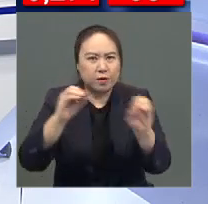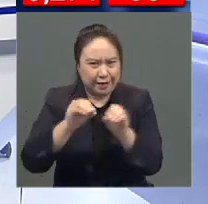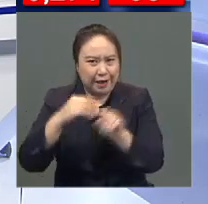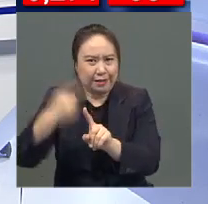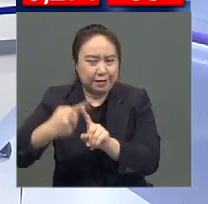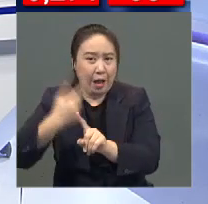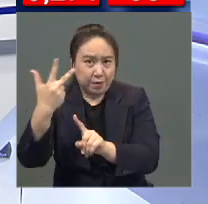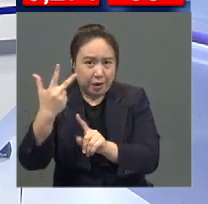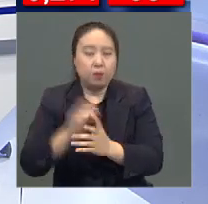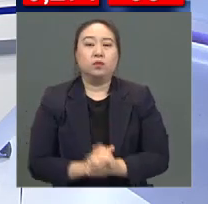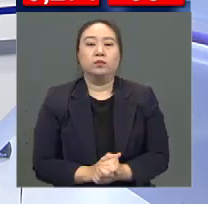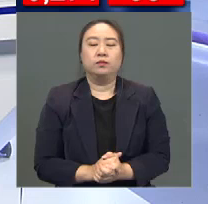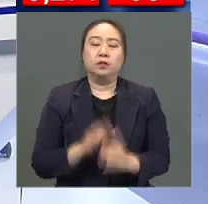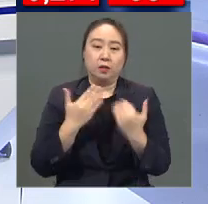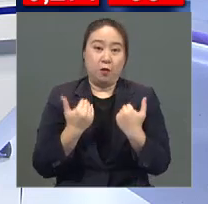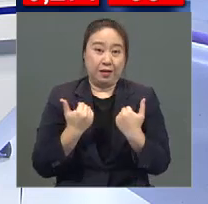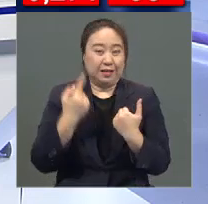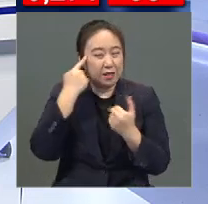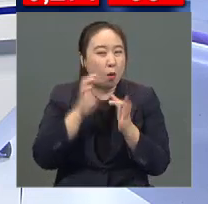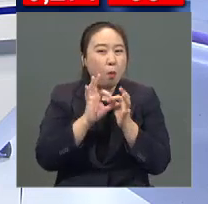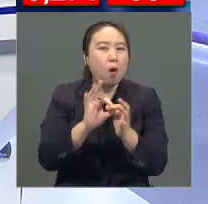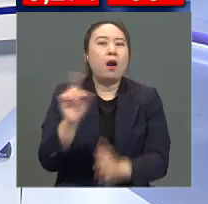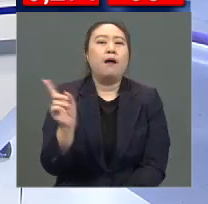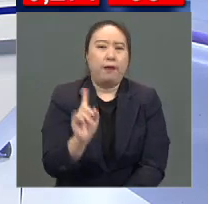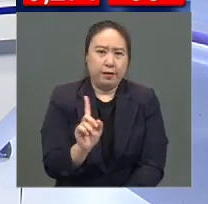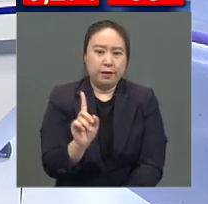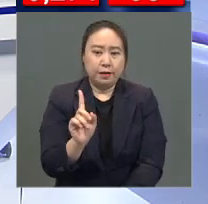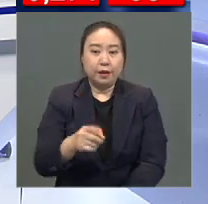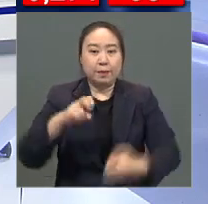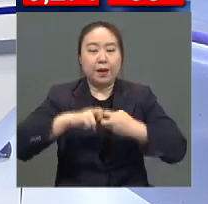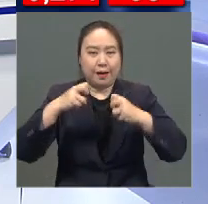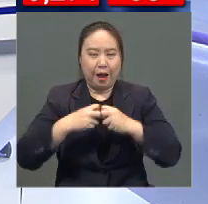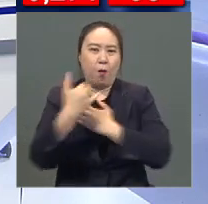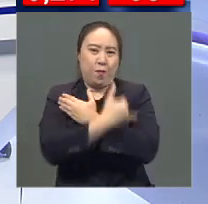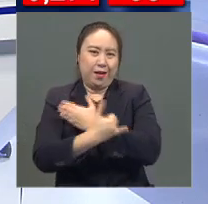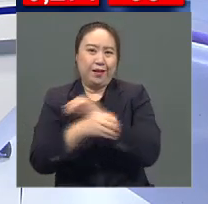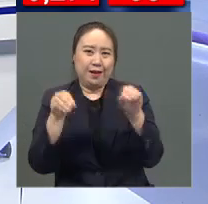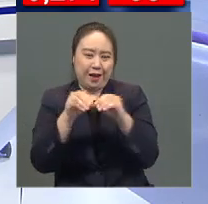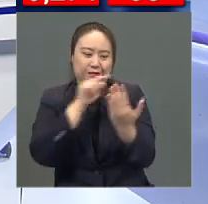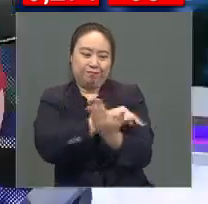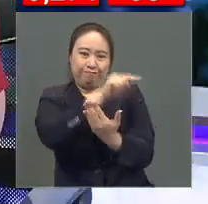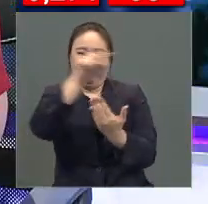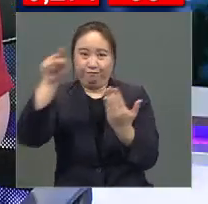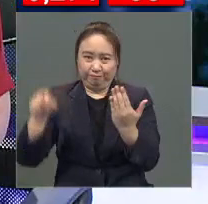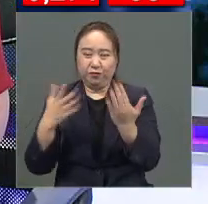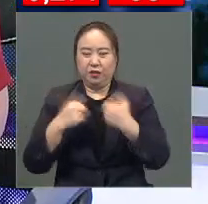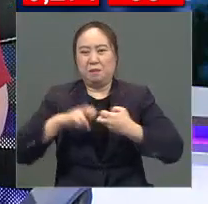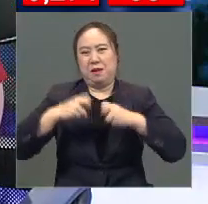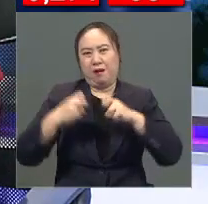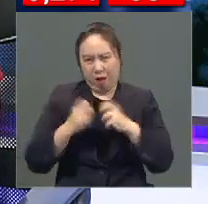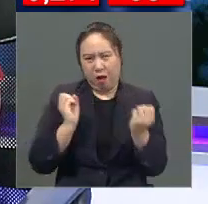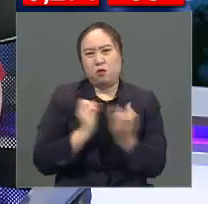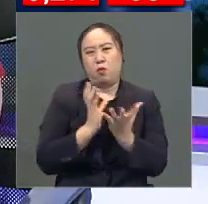แต่ว่าความกังวลที่เกี่ยวกับเรื่องนี้ก็คือเรื่องของสถานการณ์ประเทศเพื่อนบ้านของเราทำให้เกิดผลกระทบ